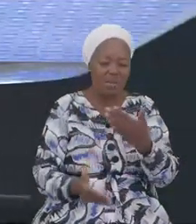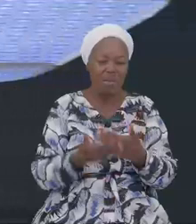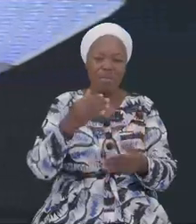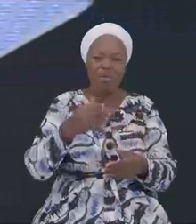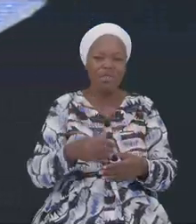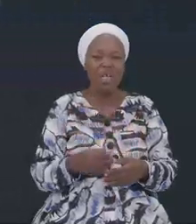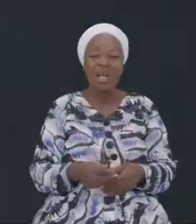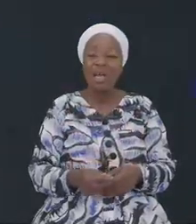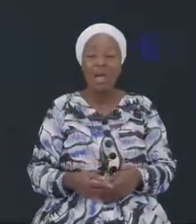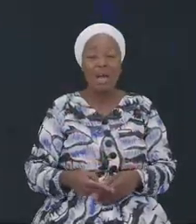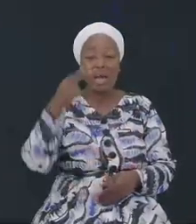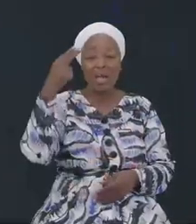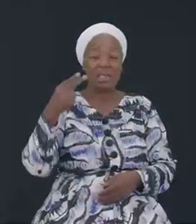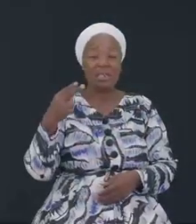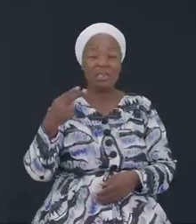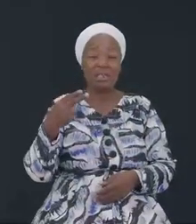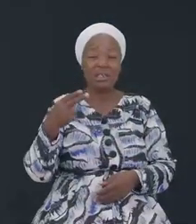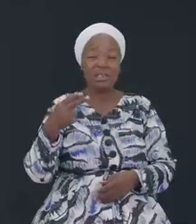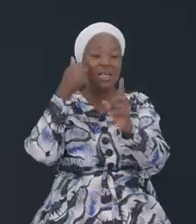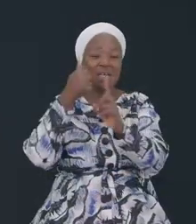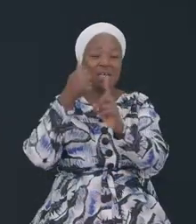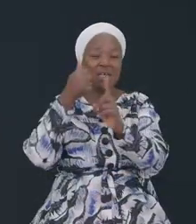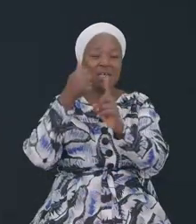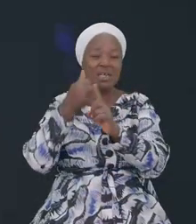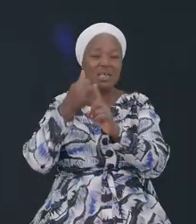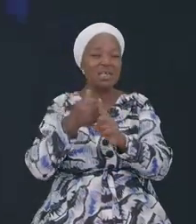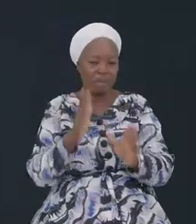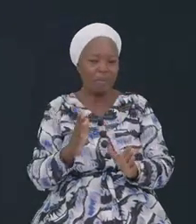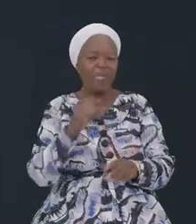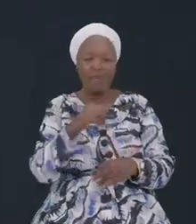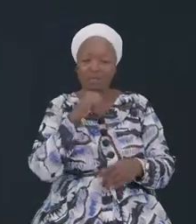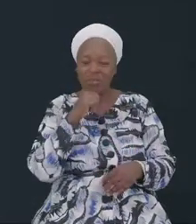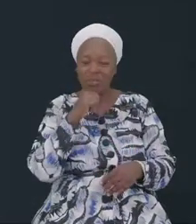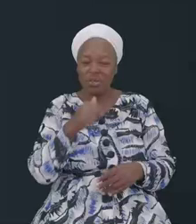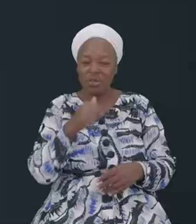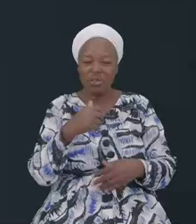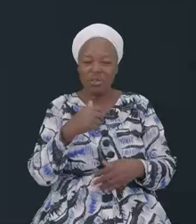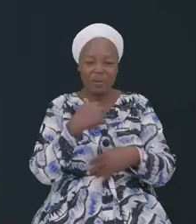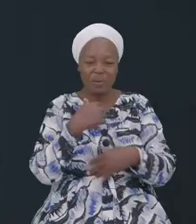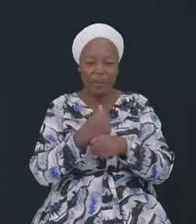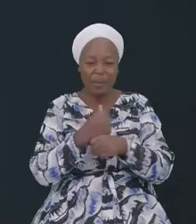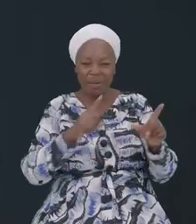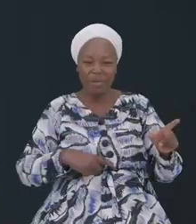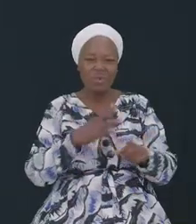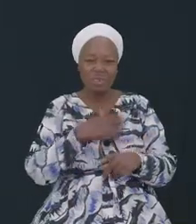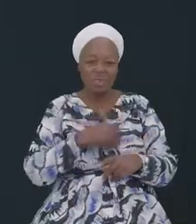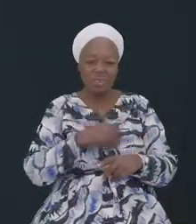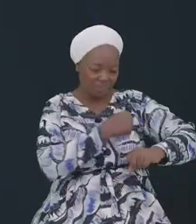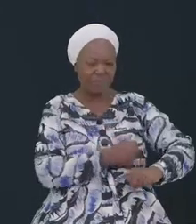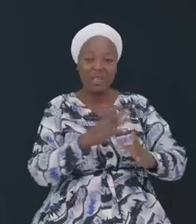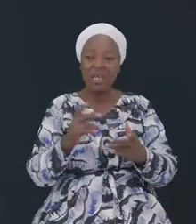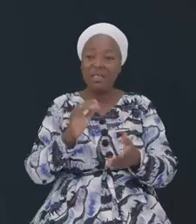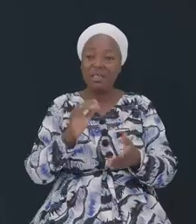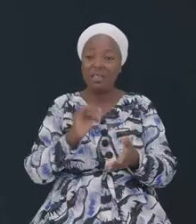Très-Haut sa retraite, sa demeure, parce qu'il n'a pas fait du Seigneur son habitation, et il se comporte comme si Dieu n'existe